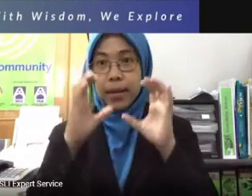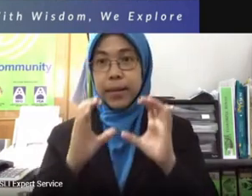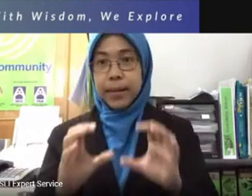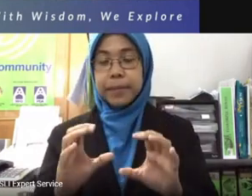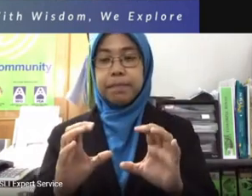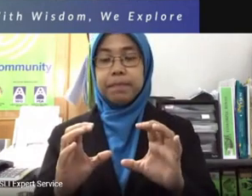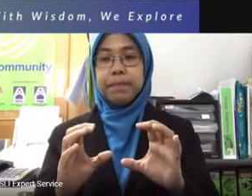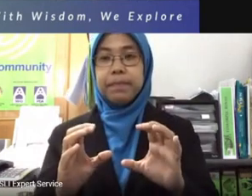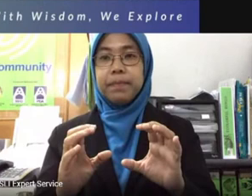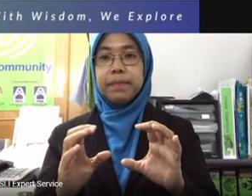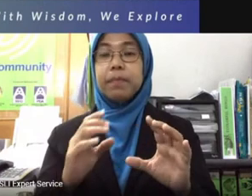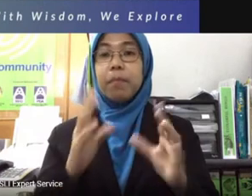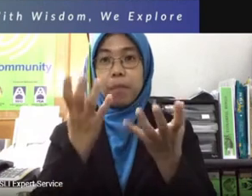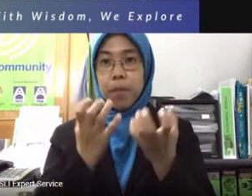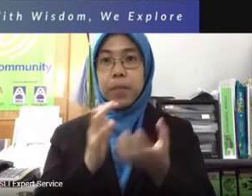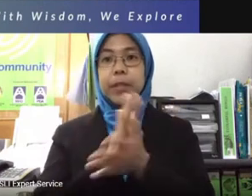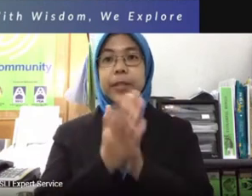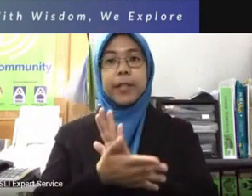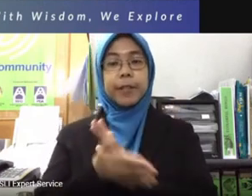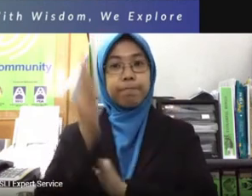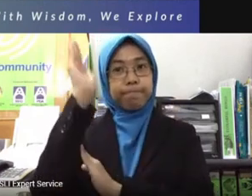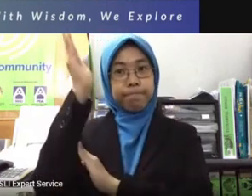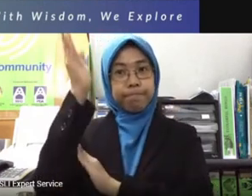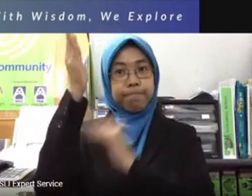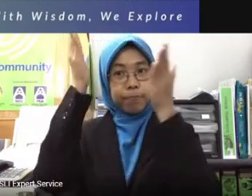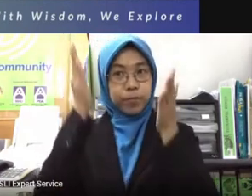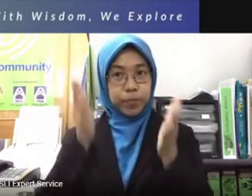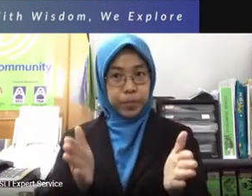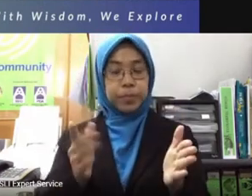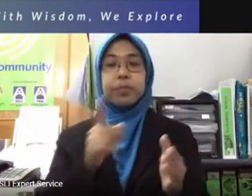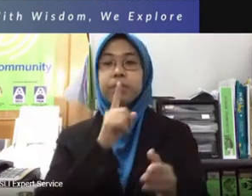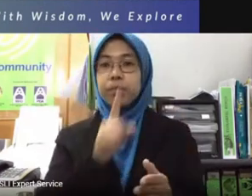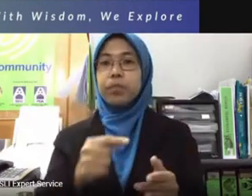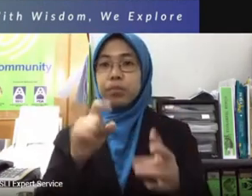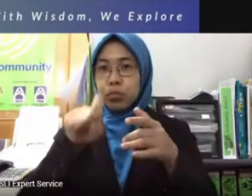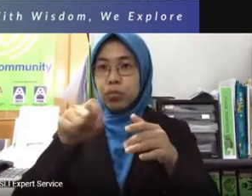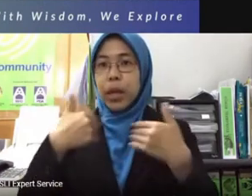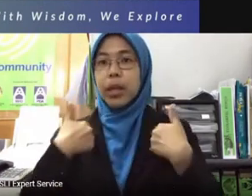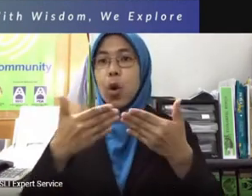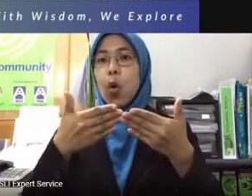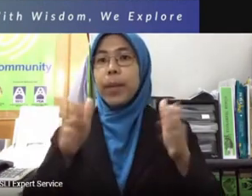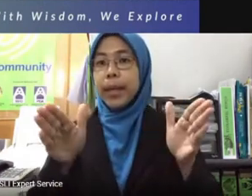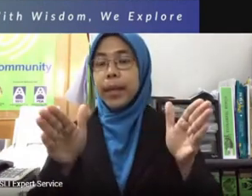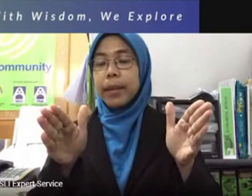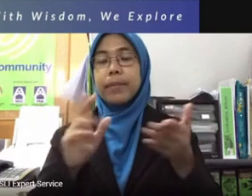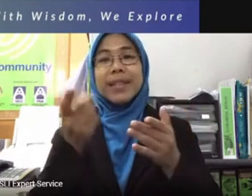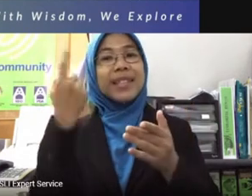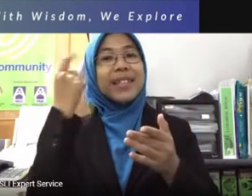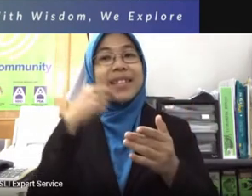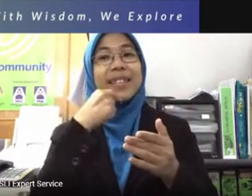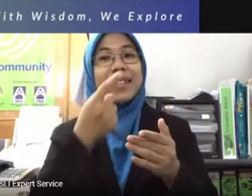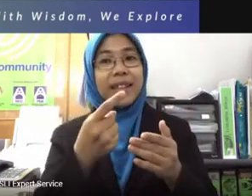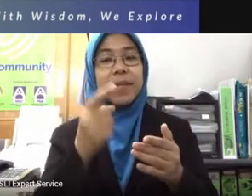nak menjadi seorang awesome speaker, okay, perlu ada opening tu biasalah. Macam tadi saya buat pengenalan tentang